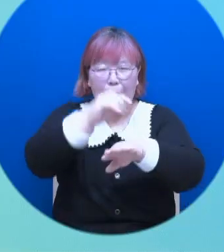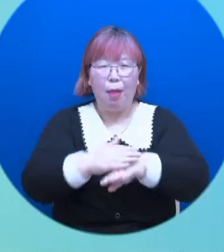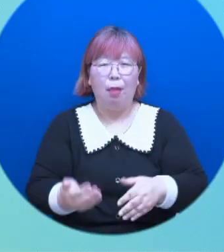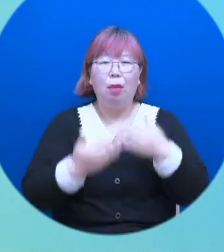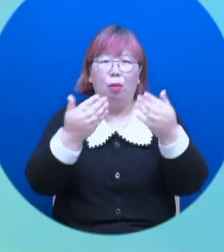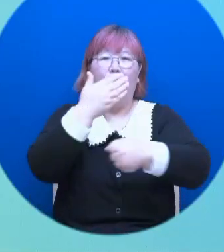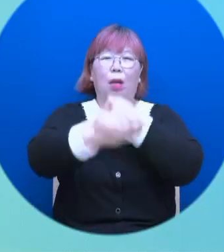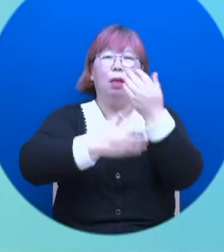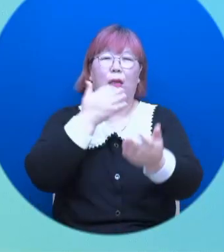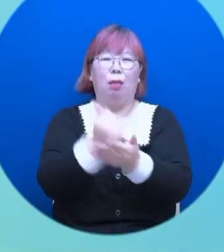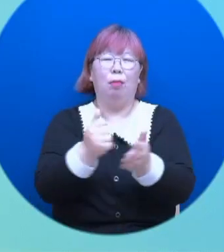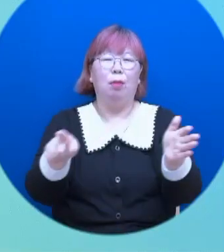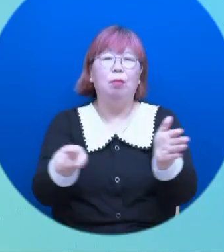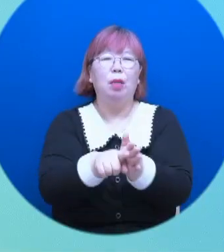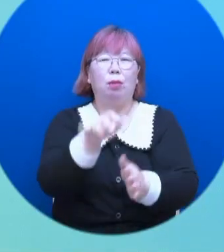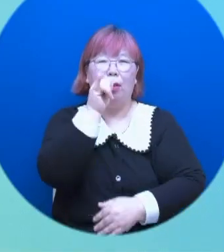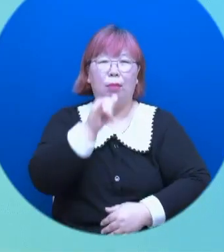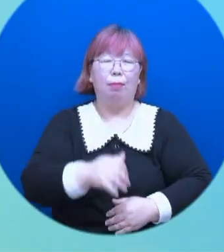하나님을 믿고 있는 거예요.